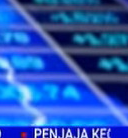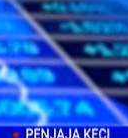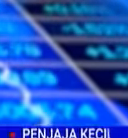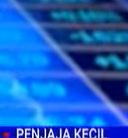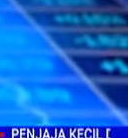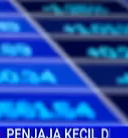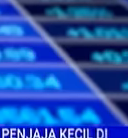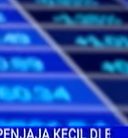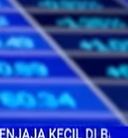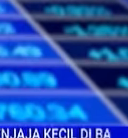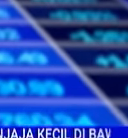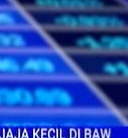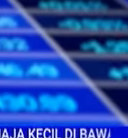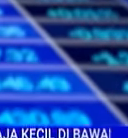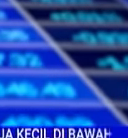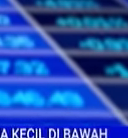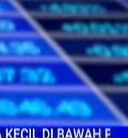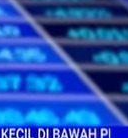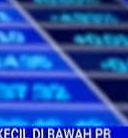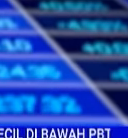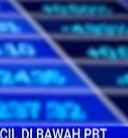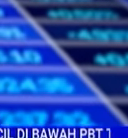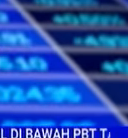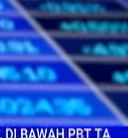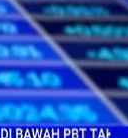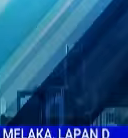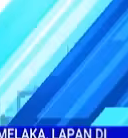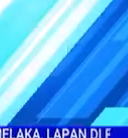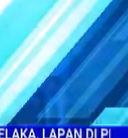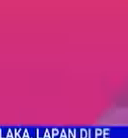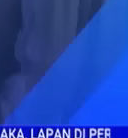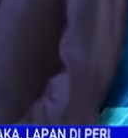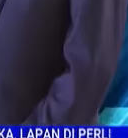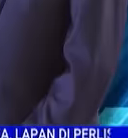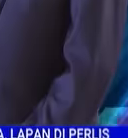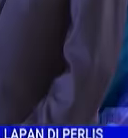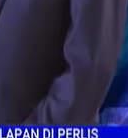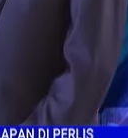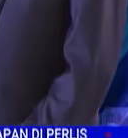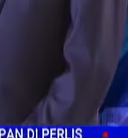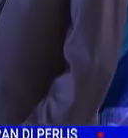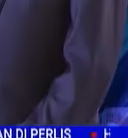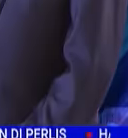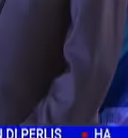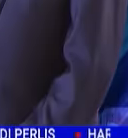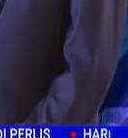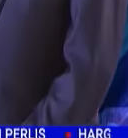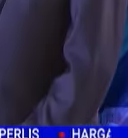We'll be right back.